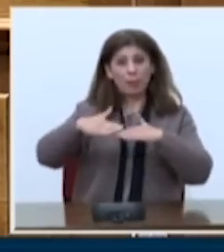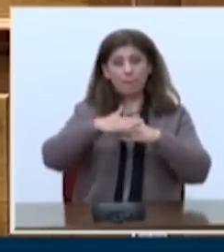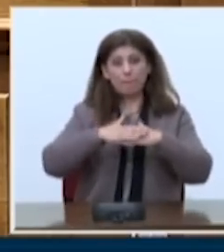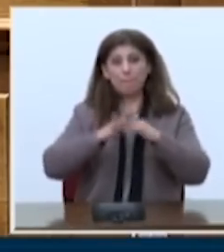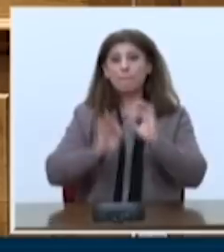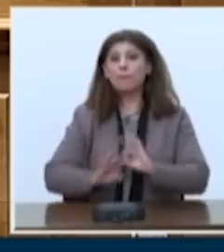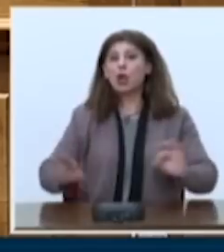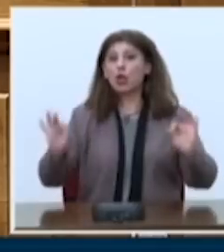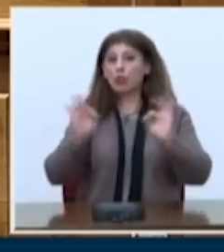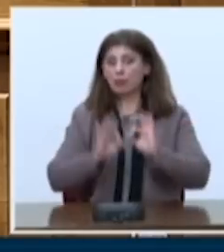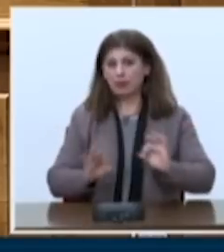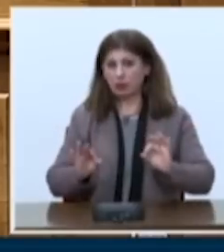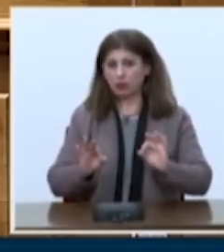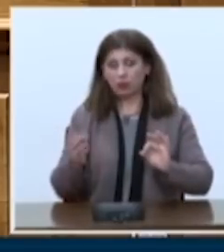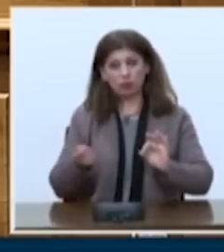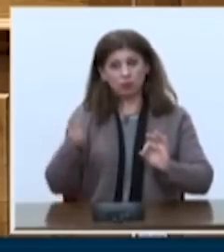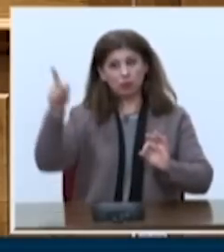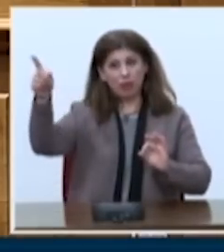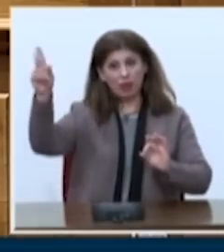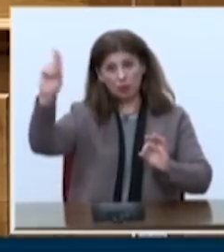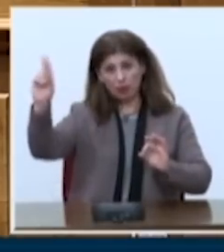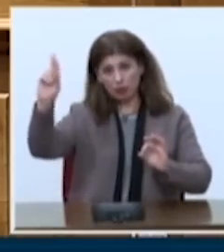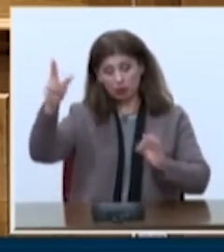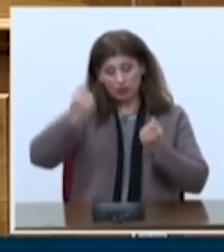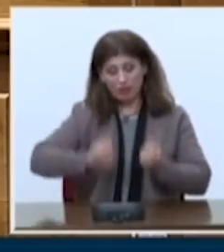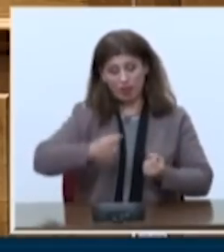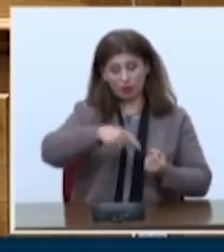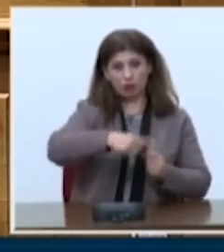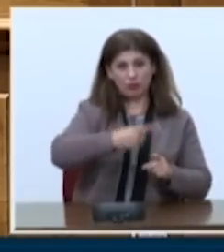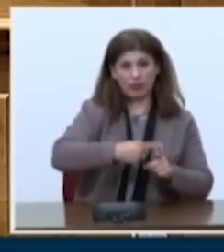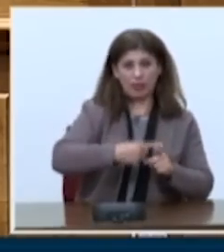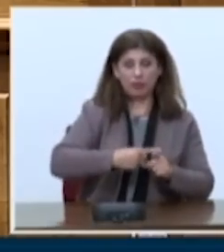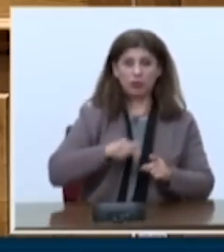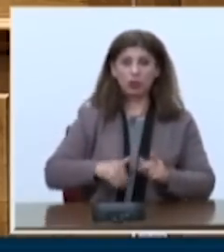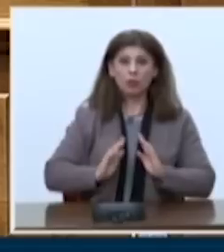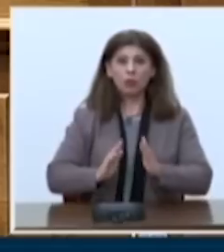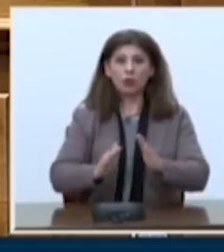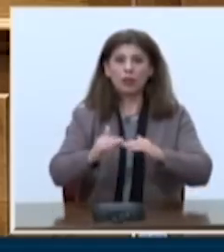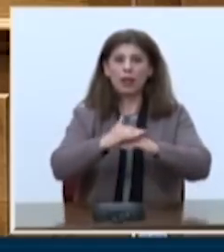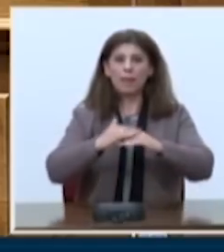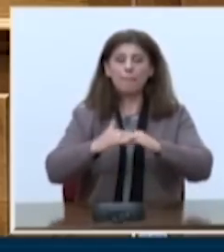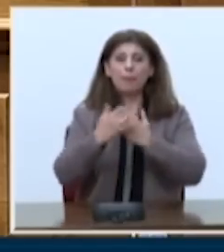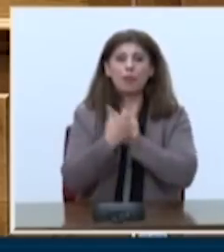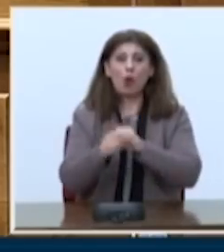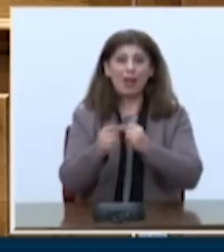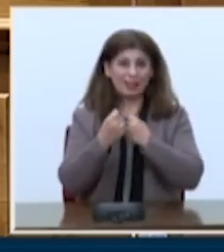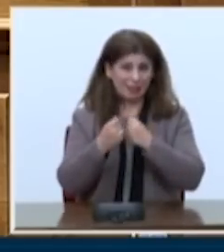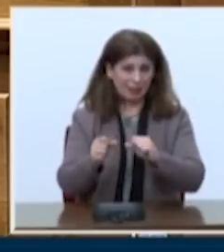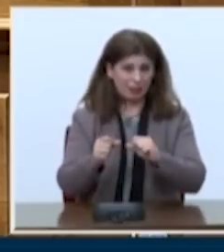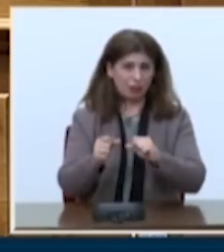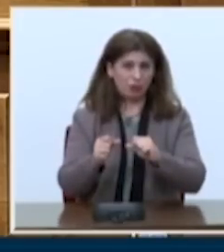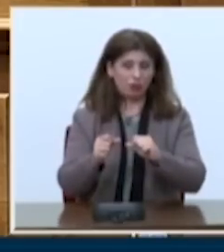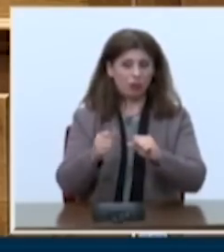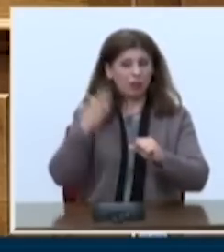προειδοποιήσεων που γίνονται από τη Ρωσία σε βάρος της Ελλάδας και έχουμε πάει τώρα στο επίπεδο των ασκήσεων και των